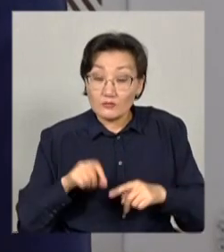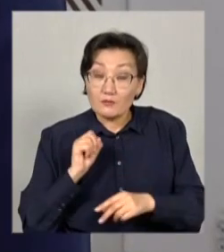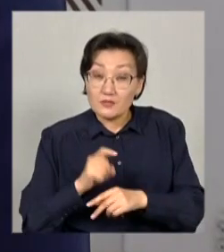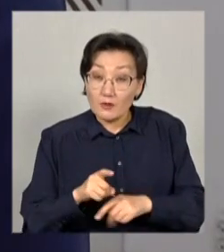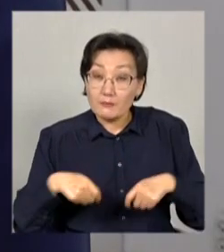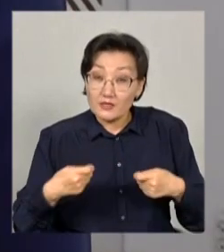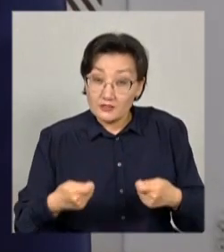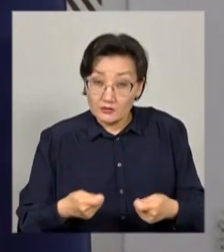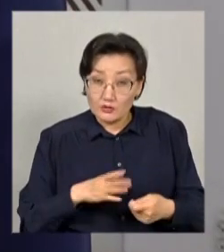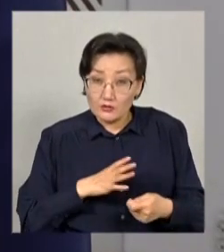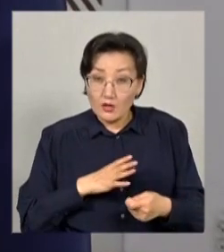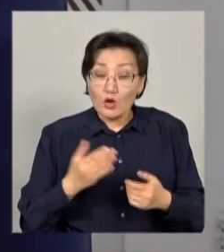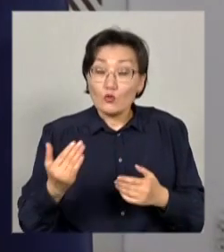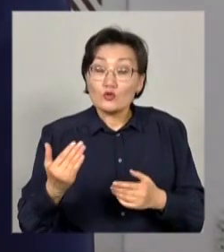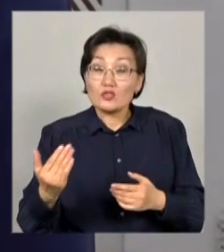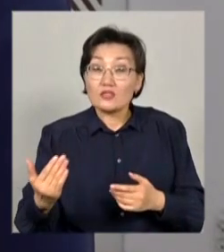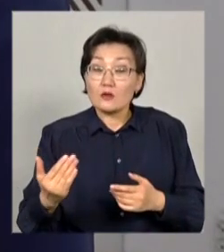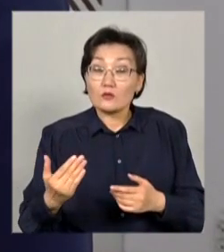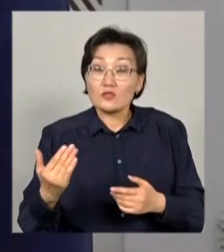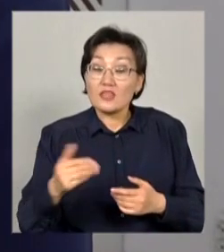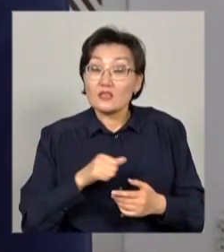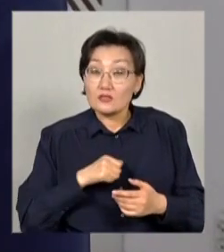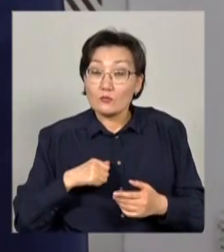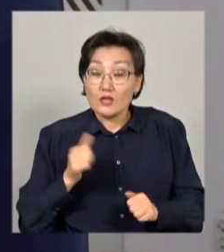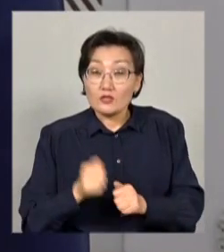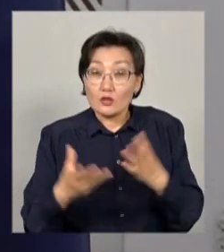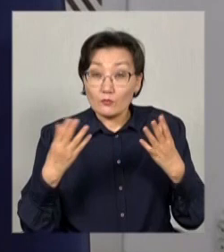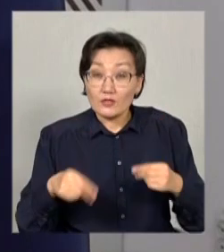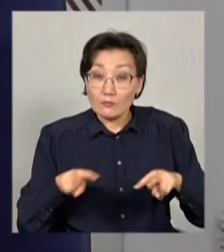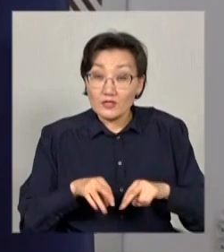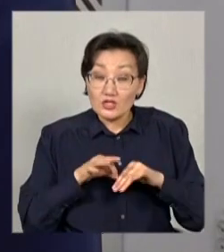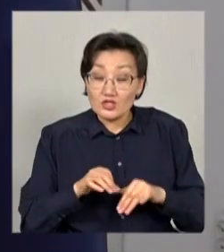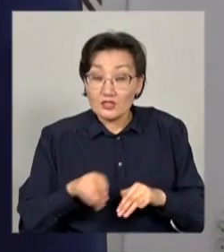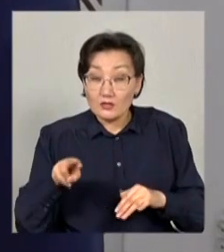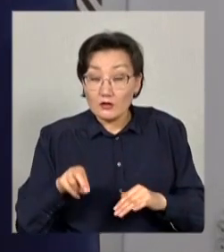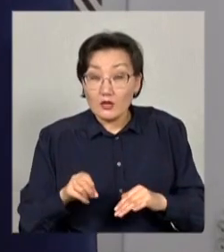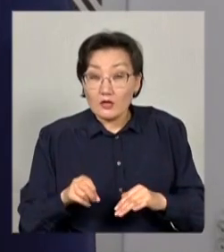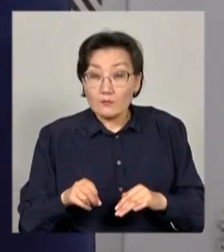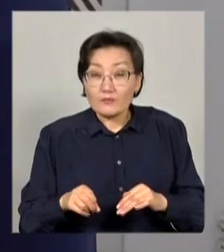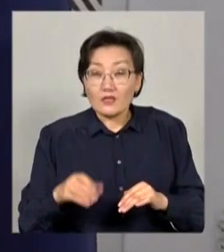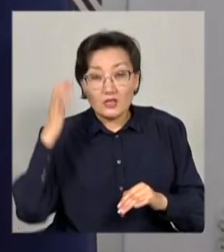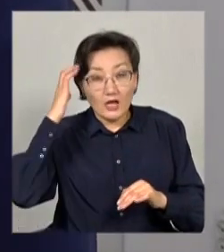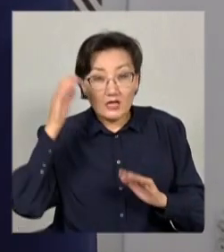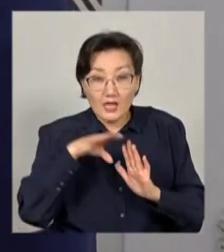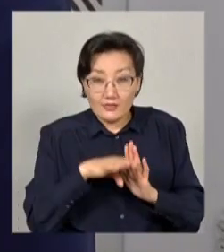берілді. Яғни олар өз тарапынан күнделікті мониторинг жүргізуге және де қара тізімді